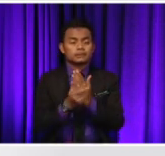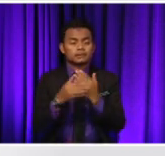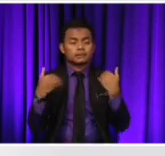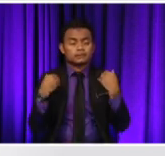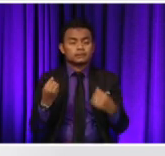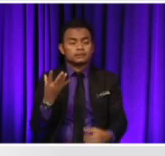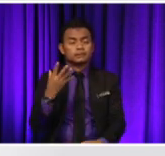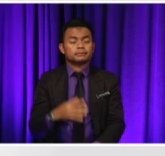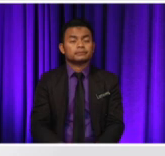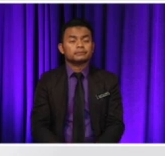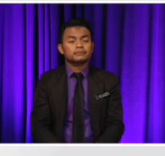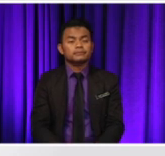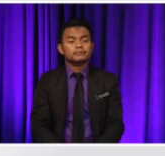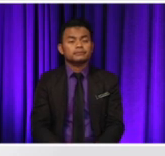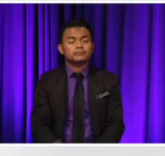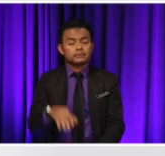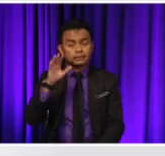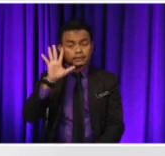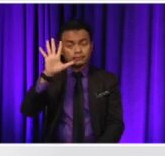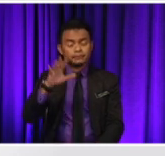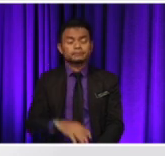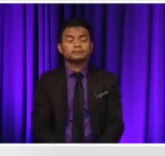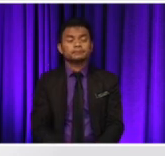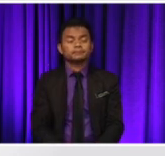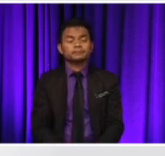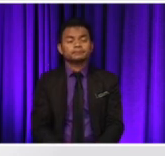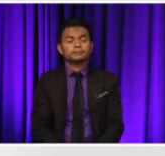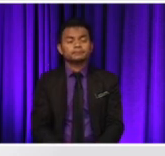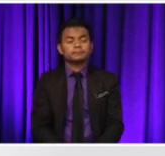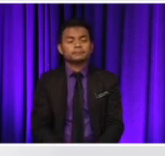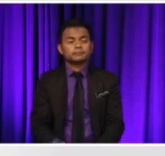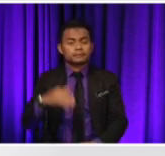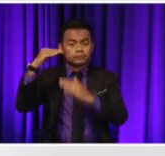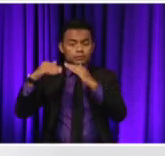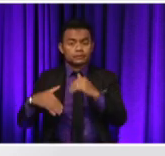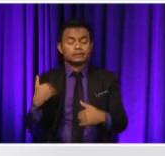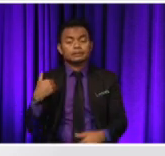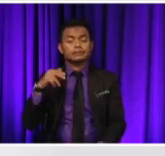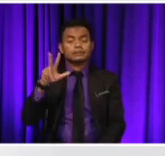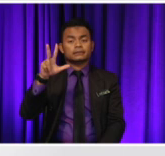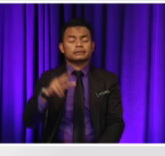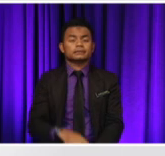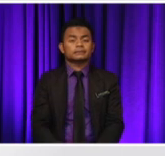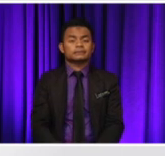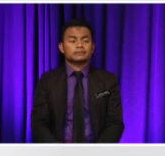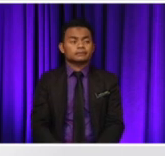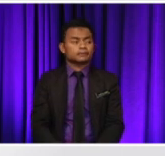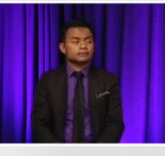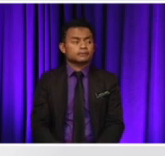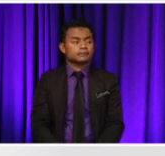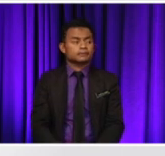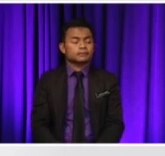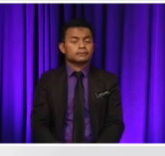ingat Kemayoran 5 Oke peringkat pengusaha 3 oke kemahiran ada